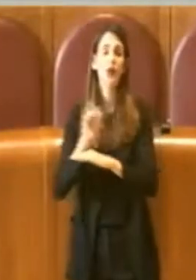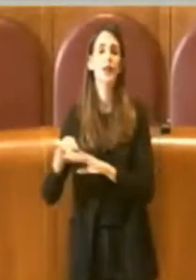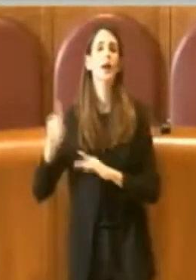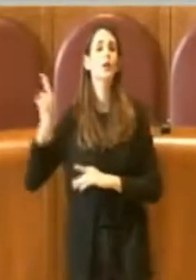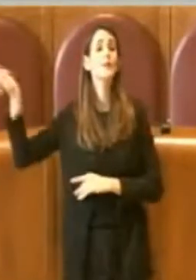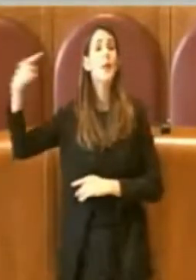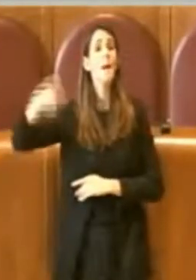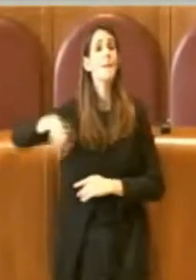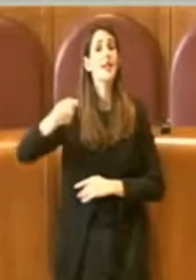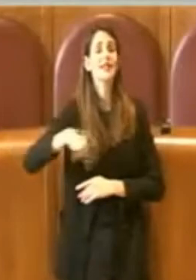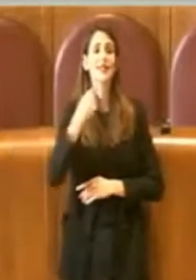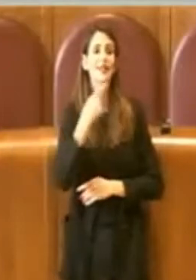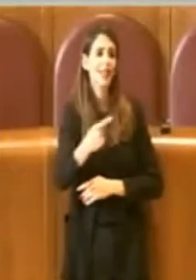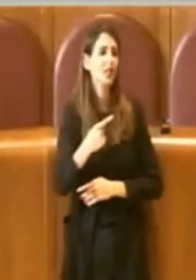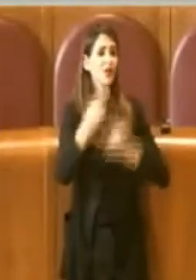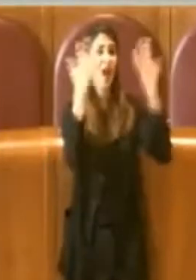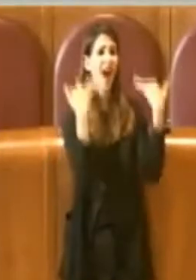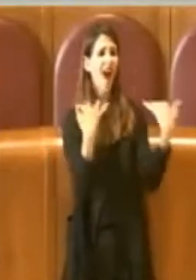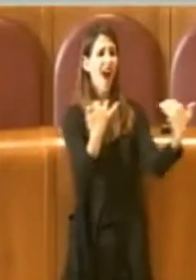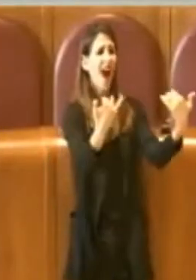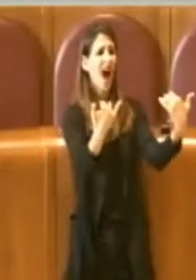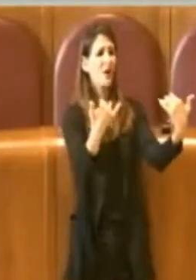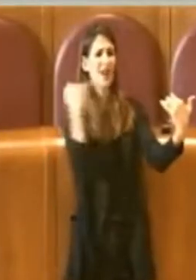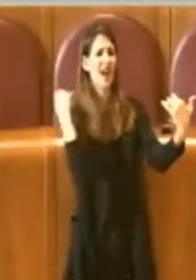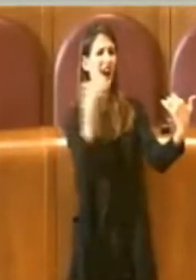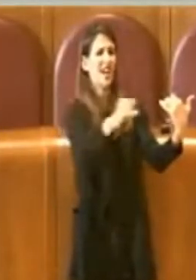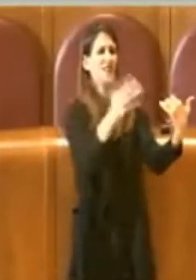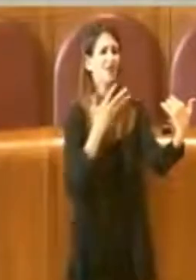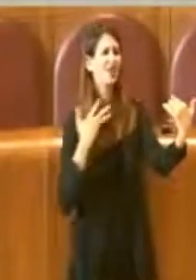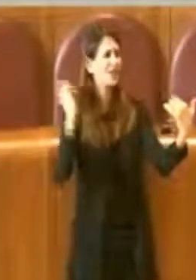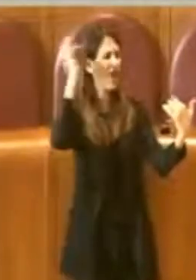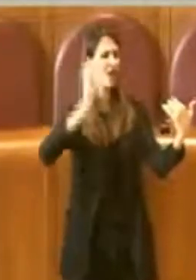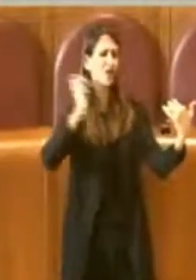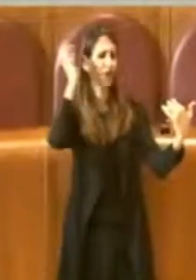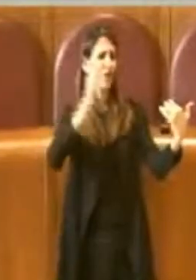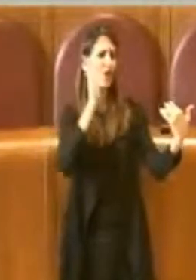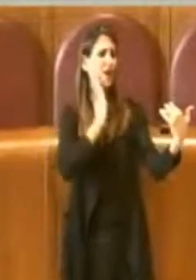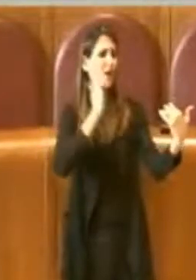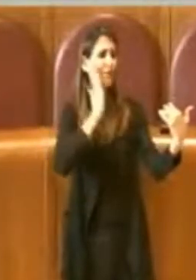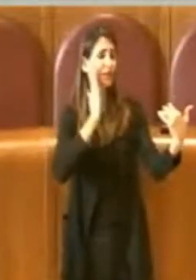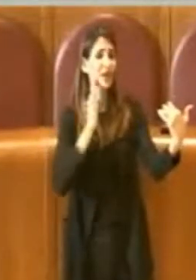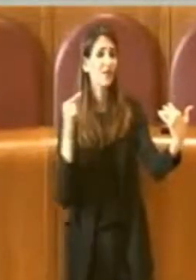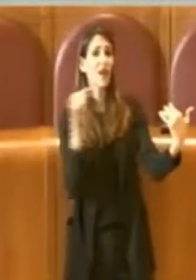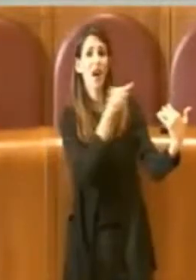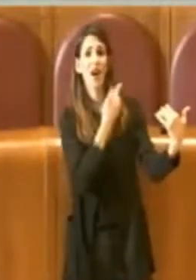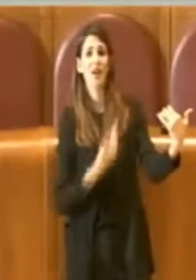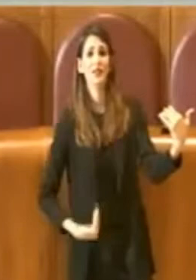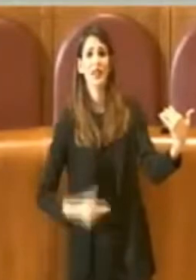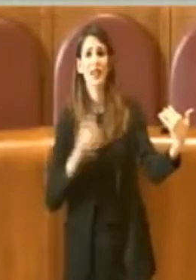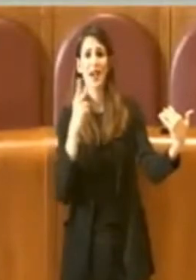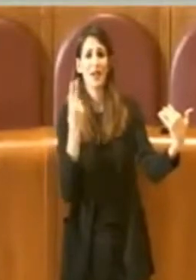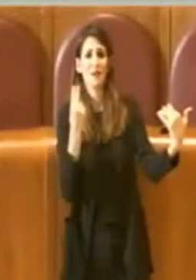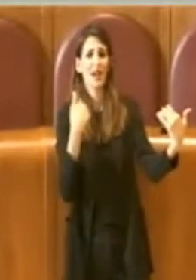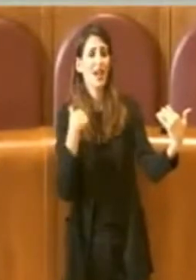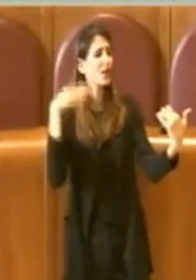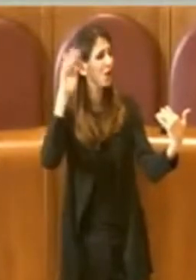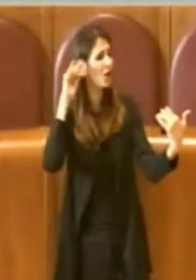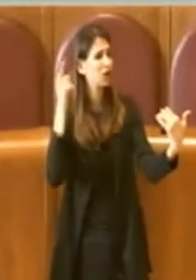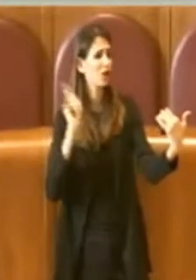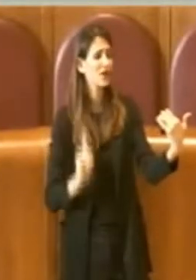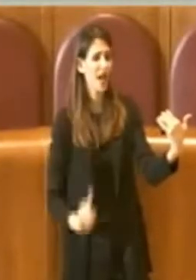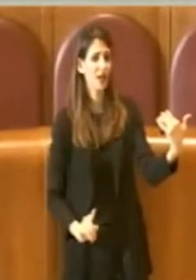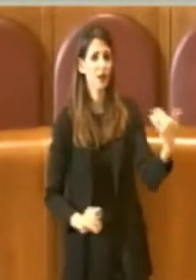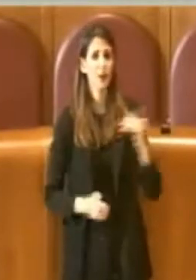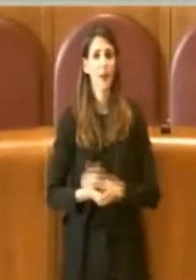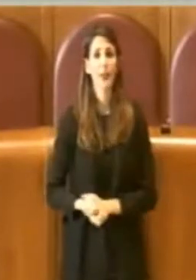fondo dell'aula, silenzio, non si riesce a sentire gli interventi dei consiglieri, vi chiedo collaborazione e vi ringrazio. Prego consigliere.